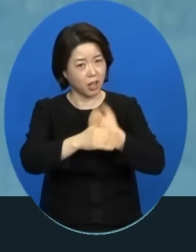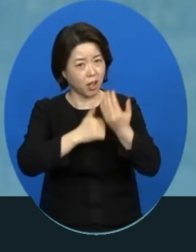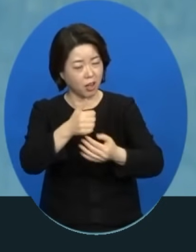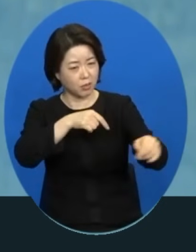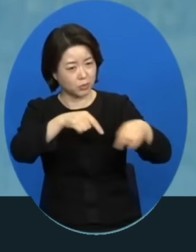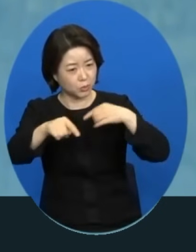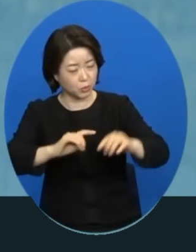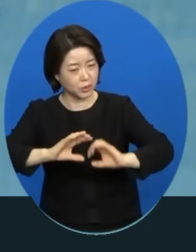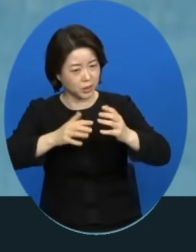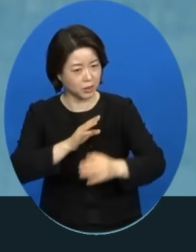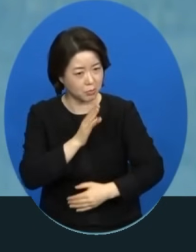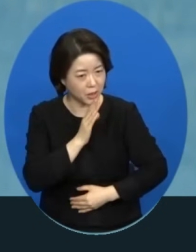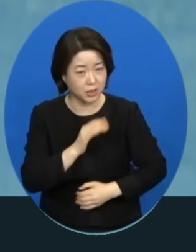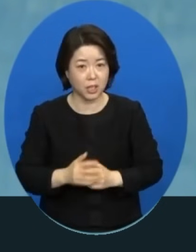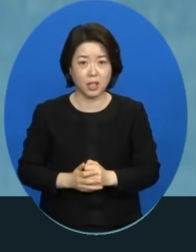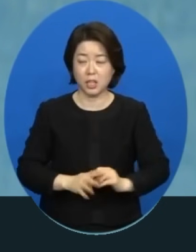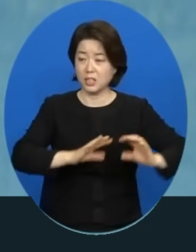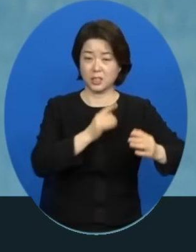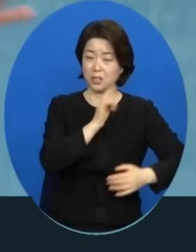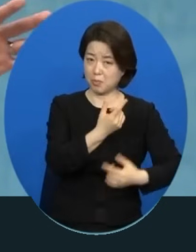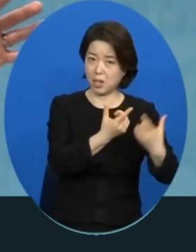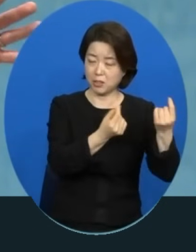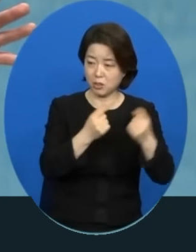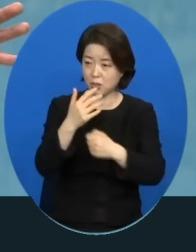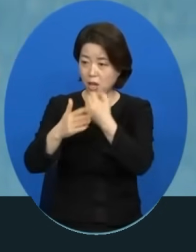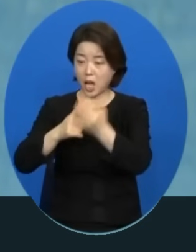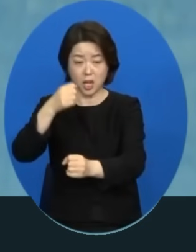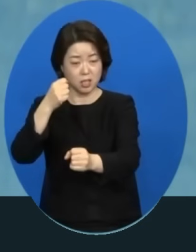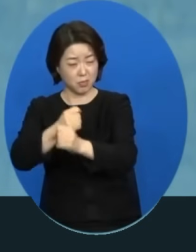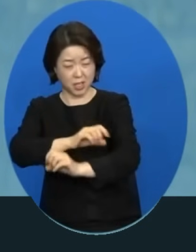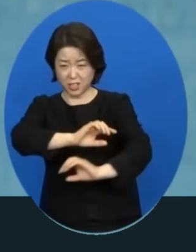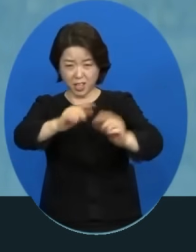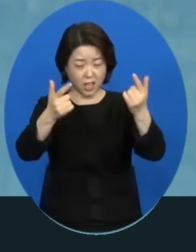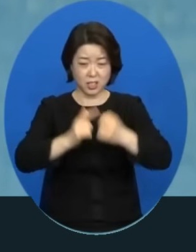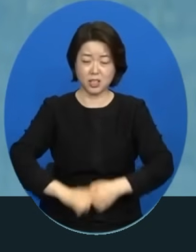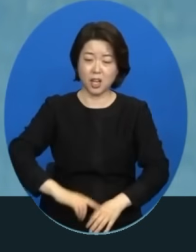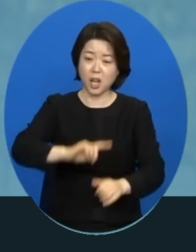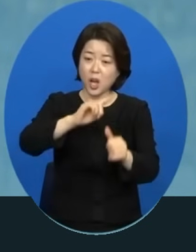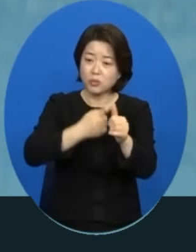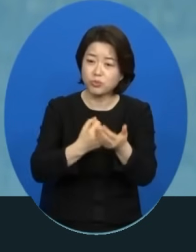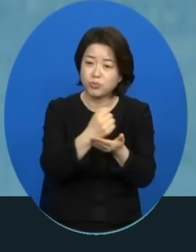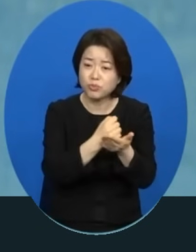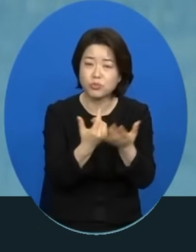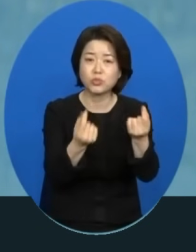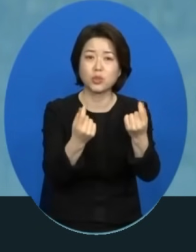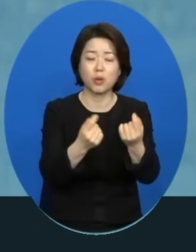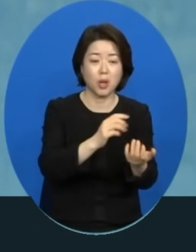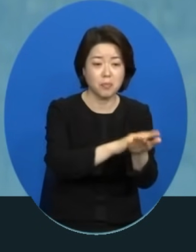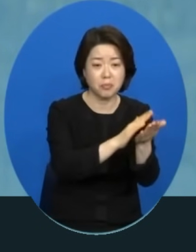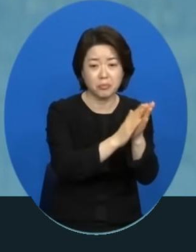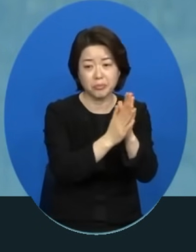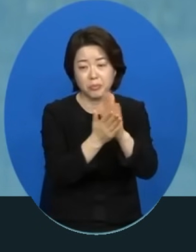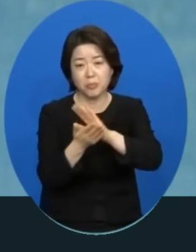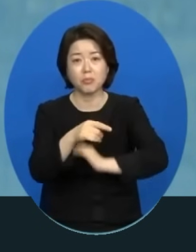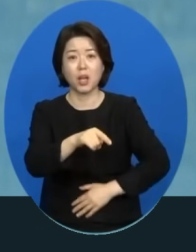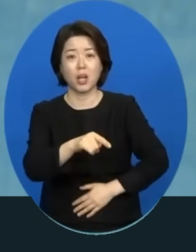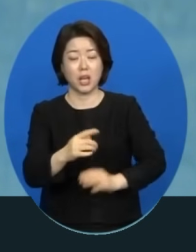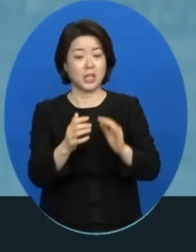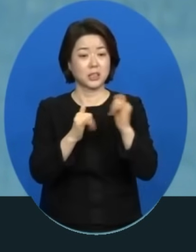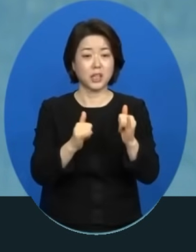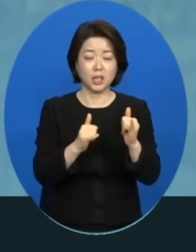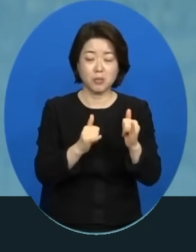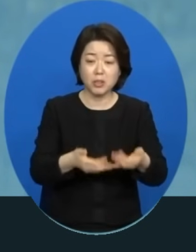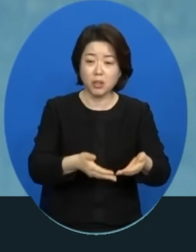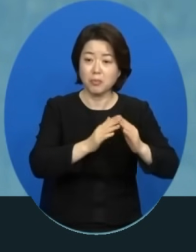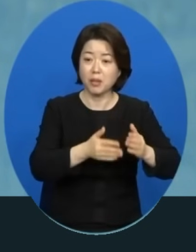통치하는 세상이냐? 아니면 세상이 말하는 것처럼 하나님이 만든 것이 아니라 우연히 진화가 되어서 그냥 인간이 그렇게